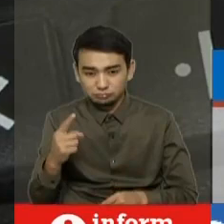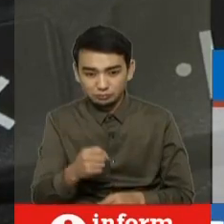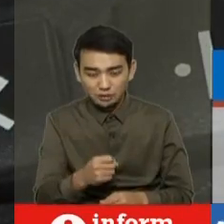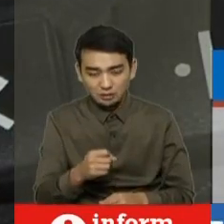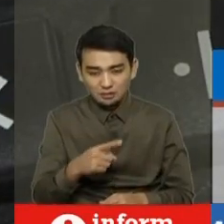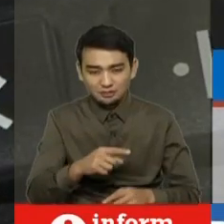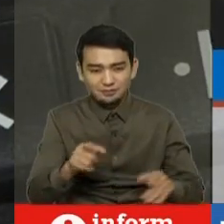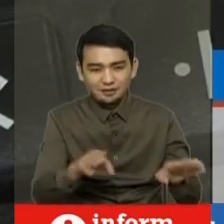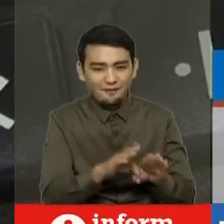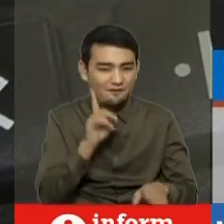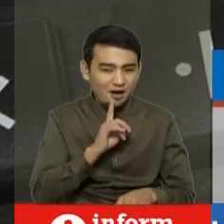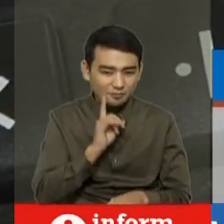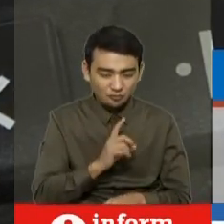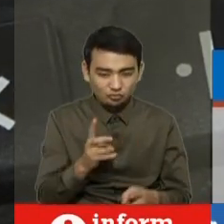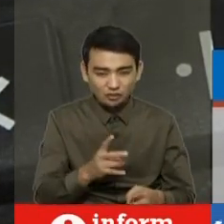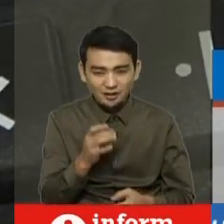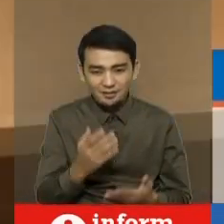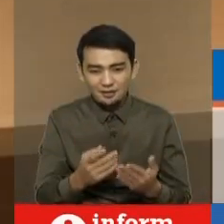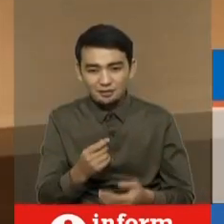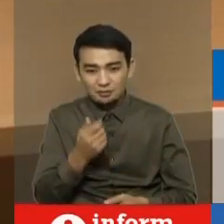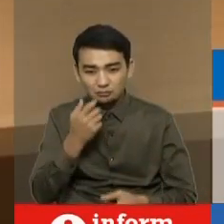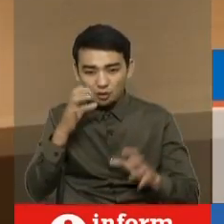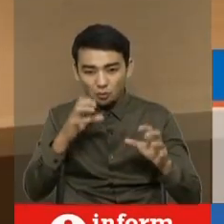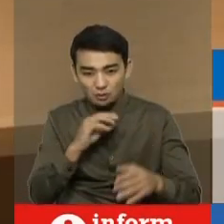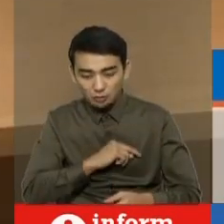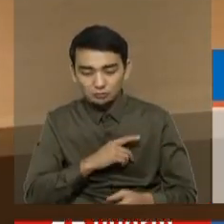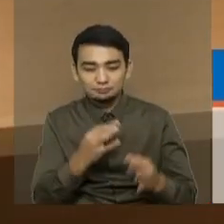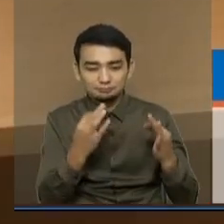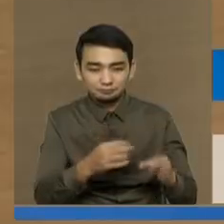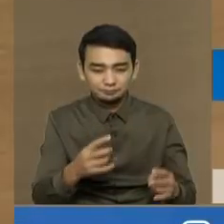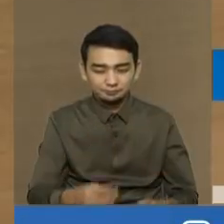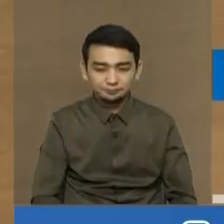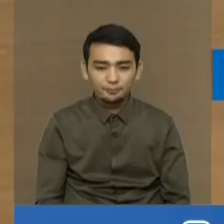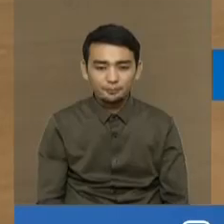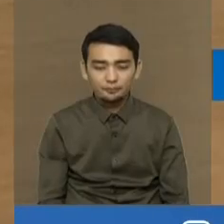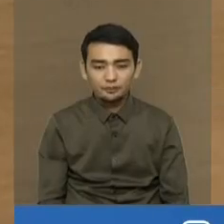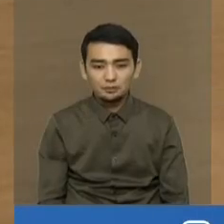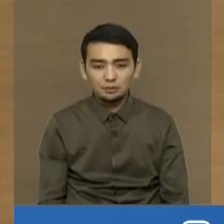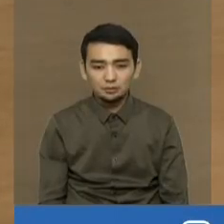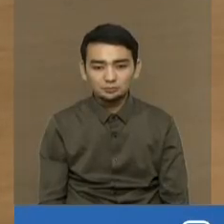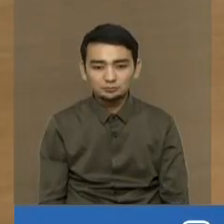законность своей работы, разрешать ее продолжать. Людмила Батюшкина, Ирина Ненашева, Информбюро, Карагандинская область.